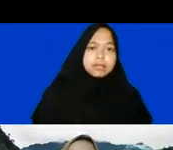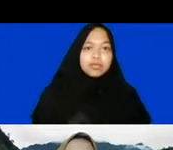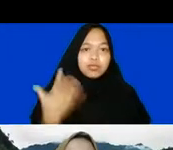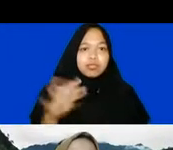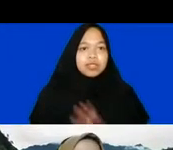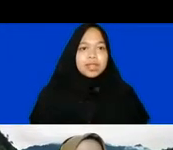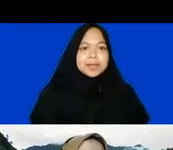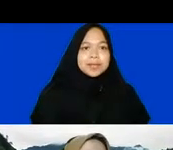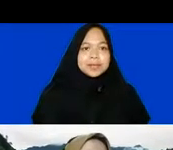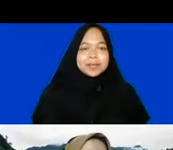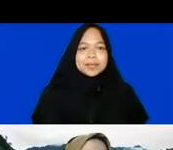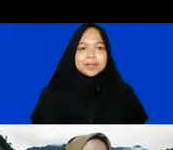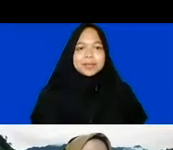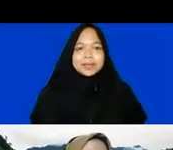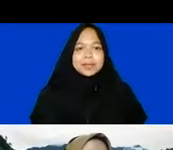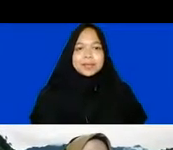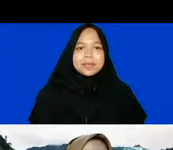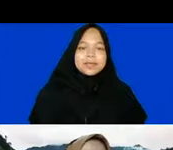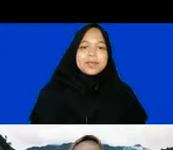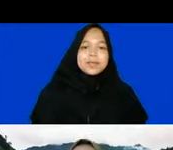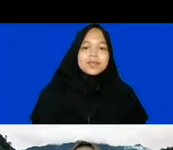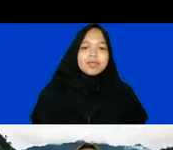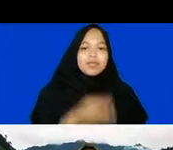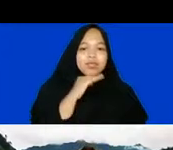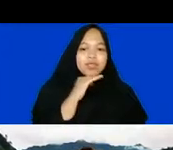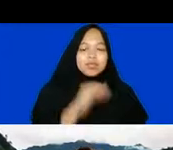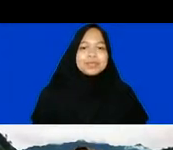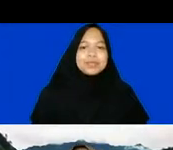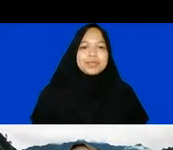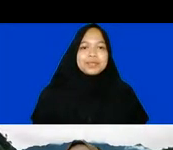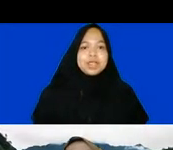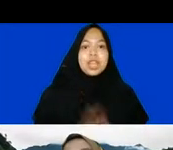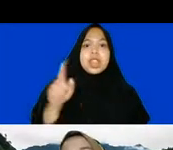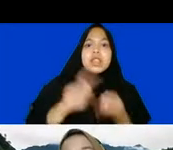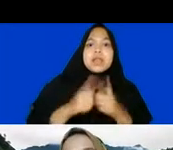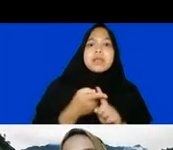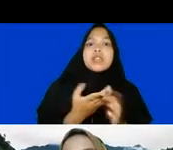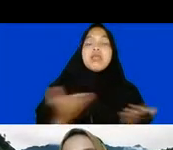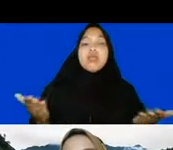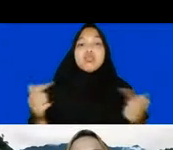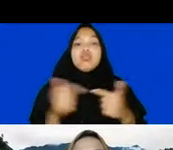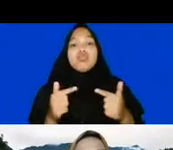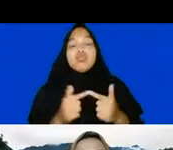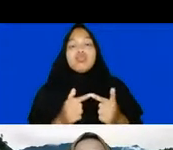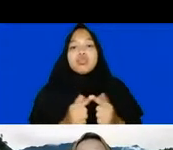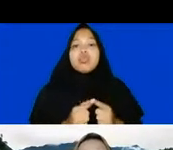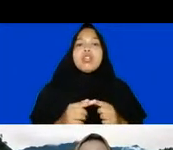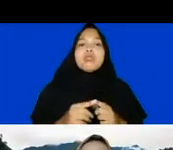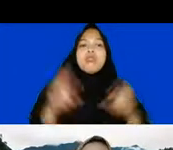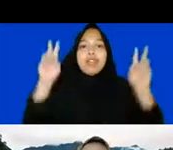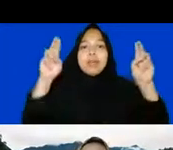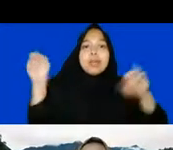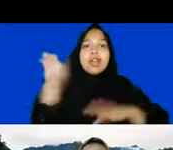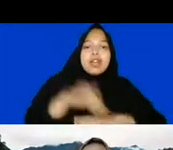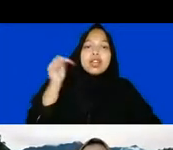Ya. Sebentar. Oke. Nah, teman-teman, sesuai dengan tema kita bincang pada sore ini,